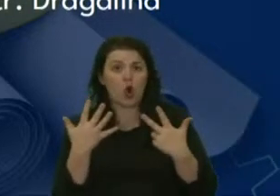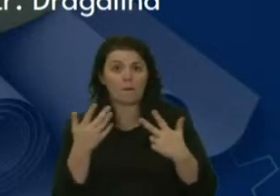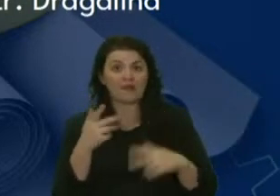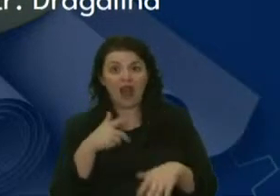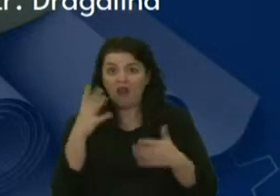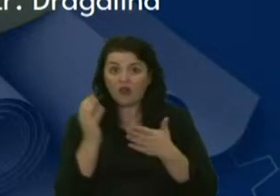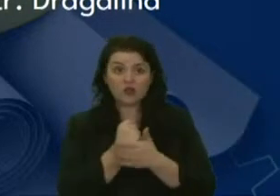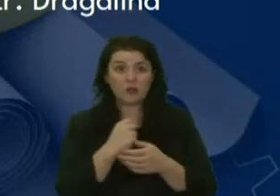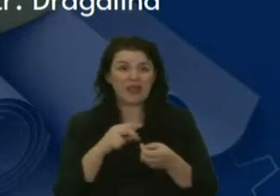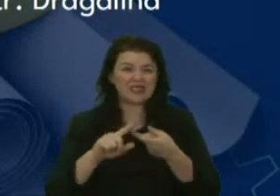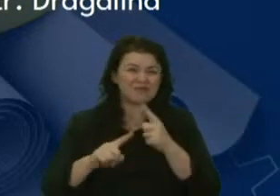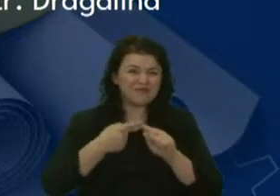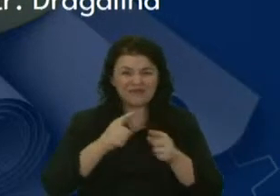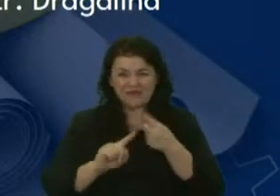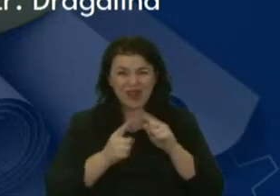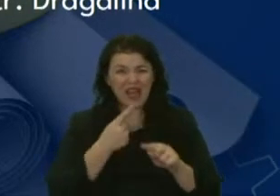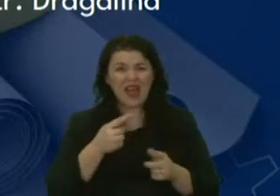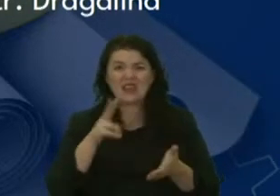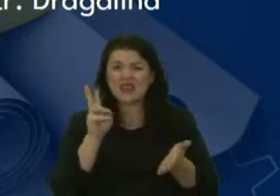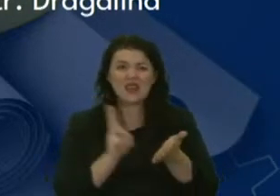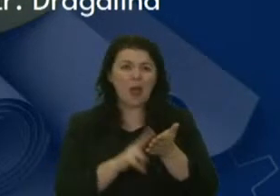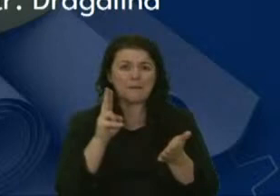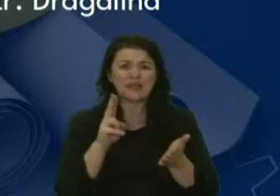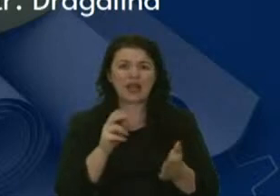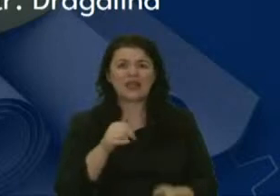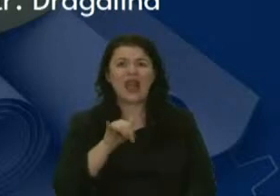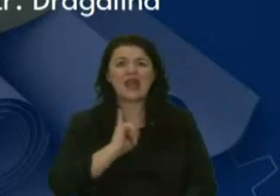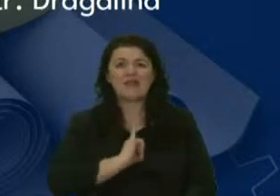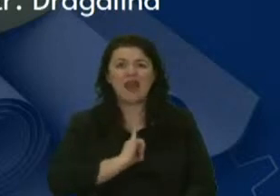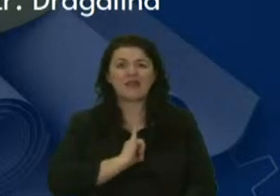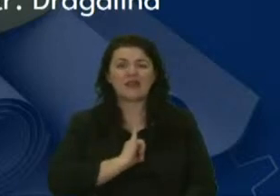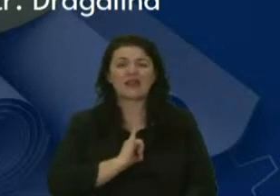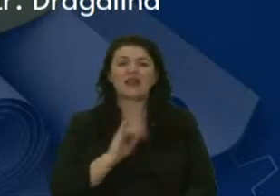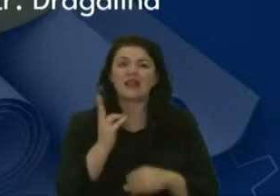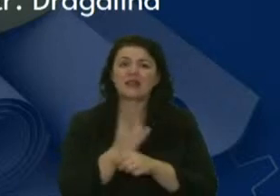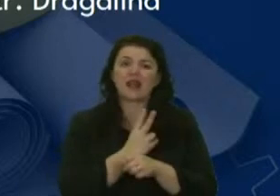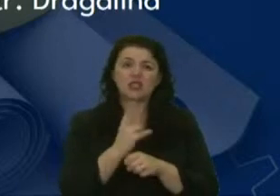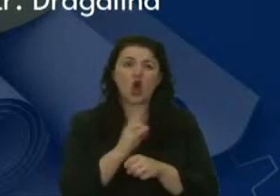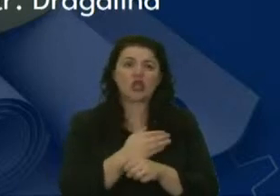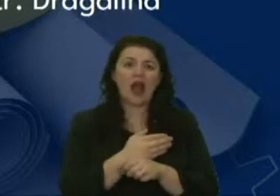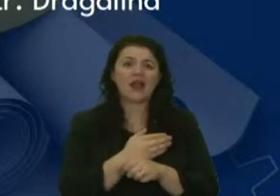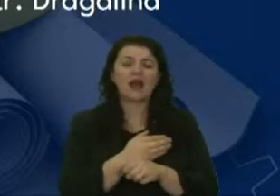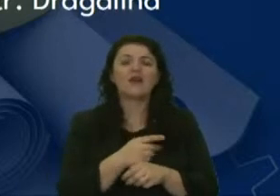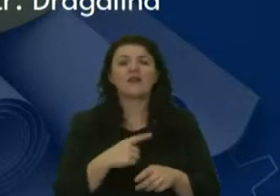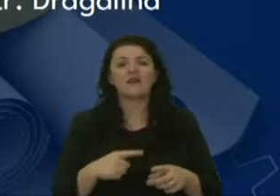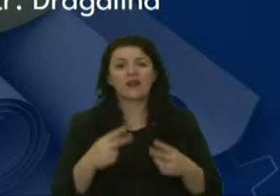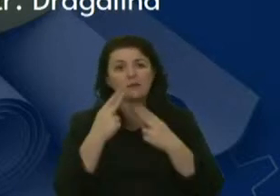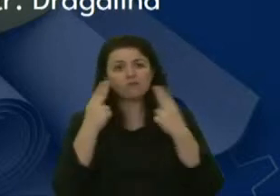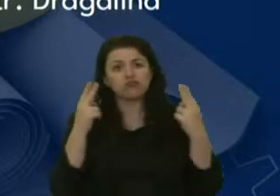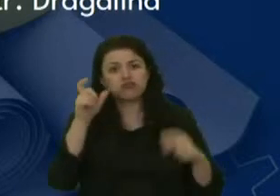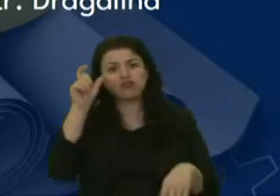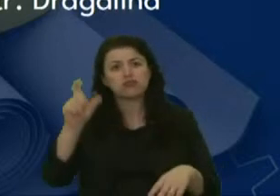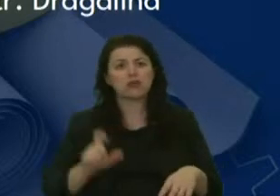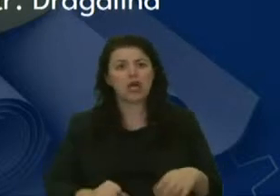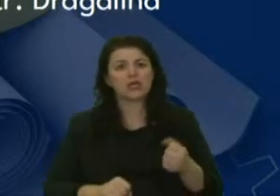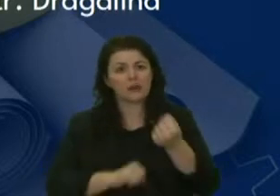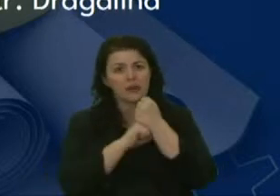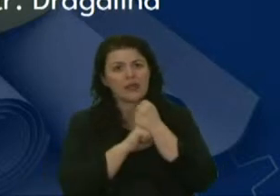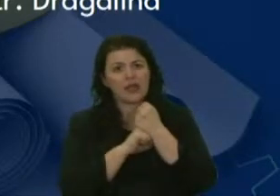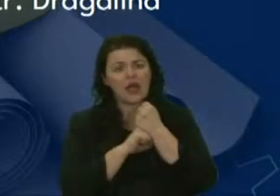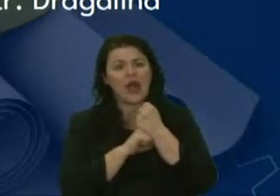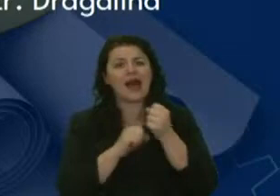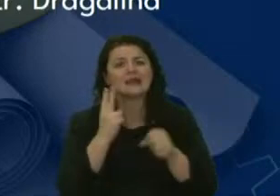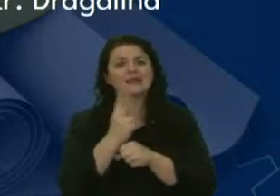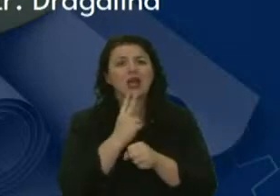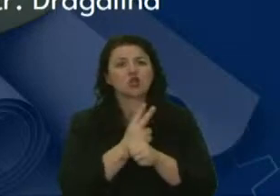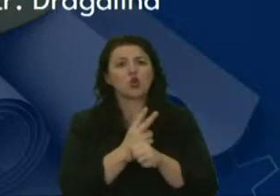Justiție Socială și nu în ultimul rând pentru identitatea națională fiind unul din pilonii fondatori ai statului Național unitar român